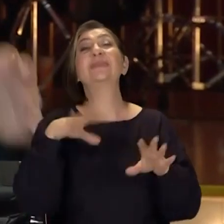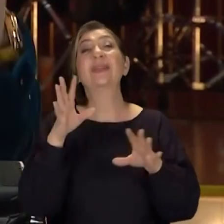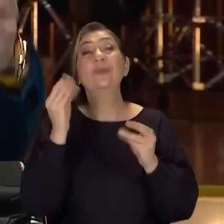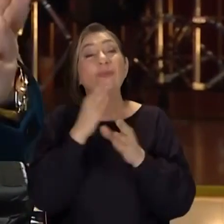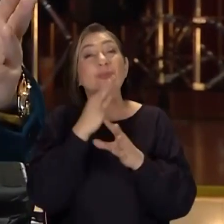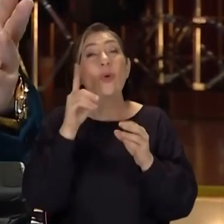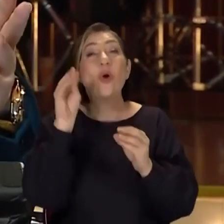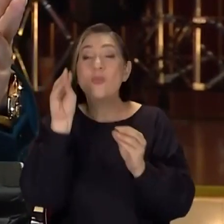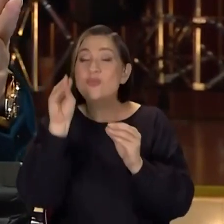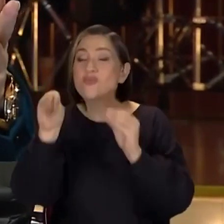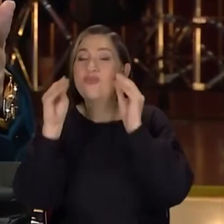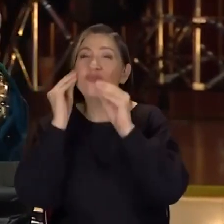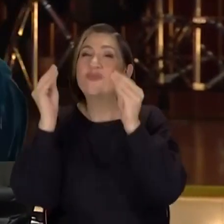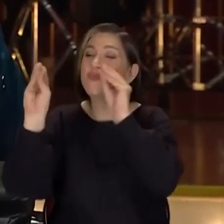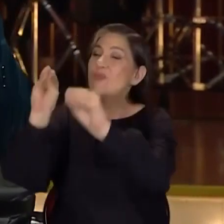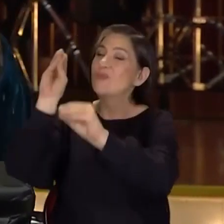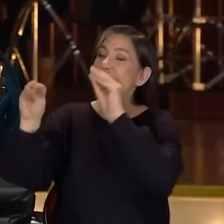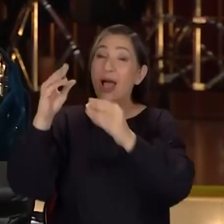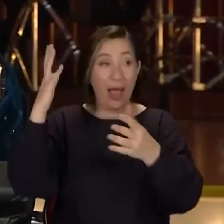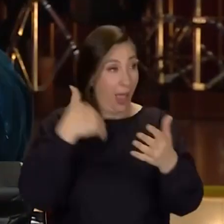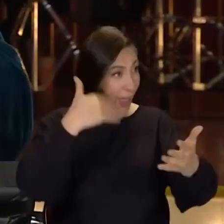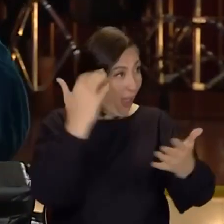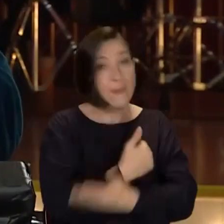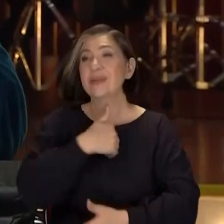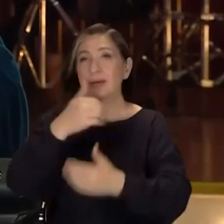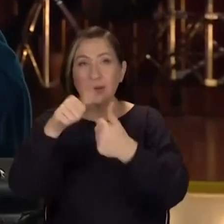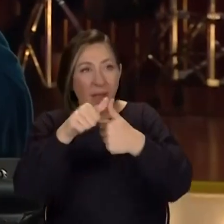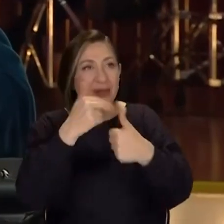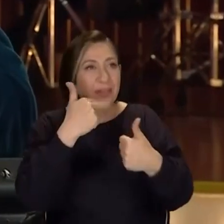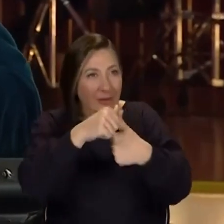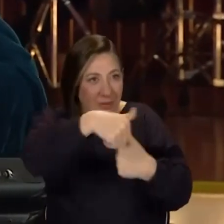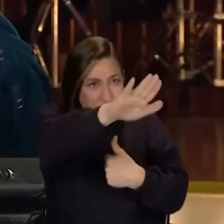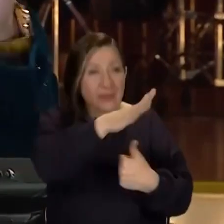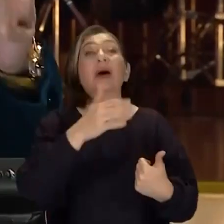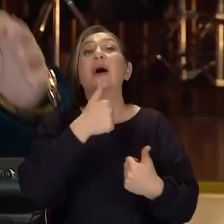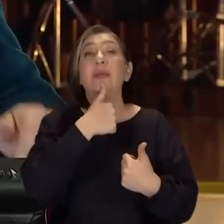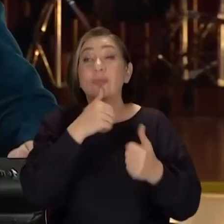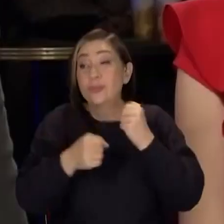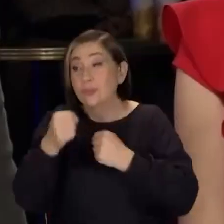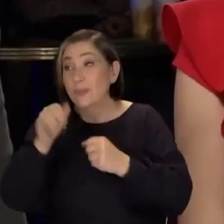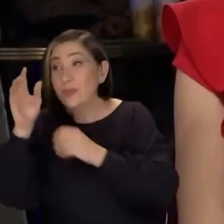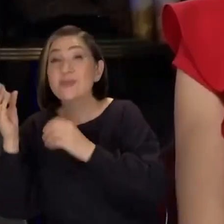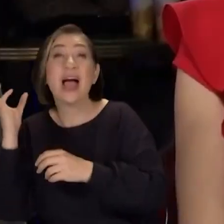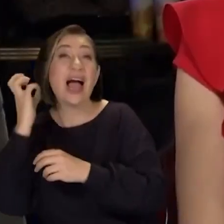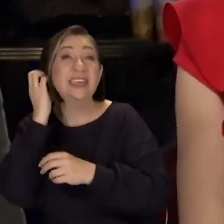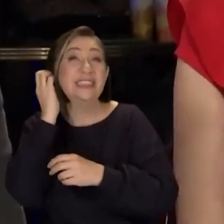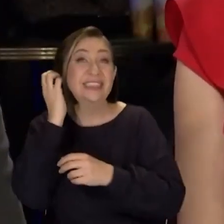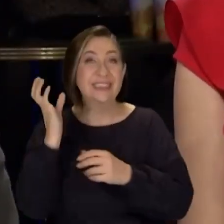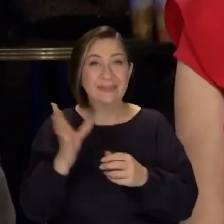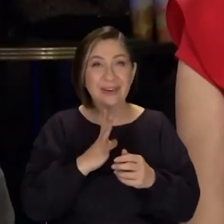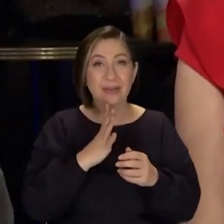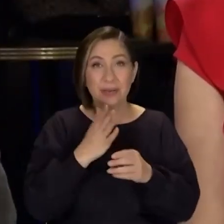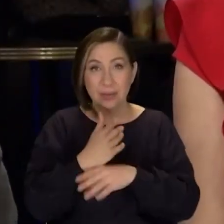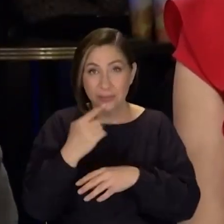mutlu, onu öpüyor herkes. Kazanan onu öpüyor. Git karını öp diyeyim, orada eşin var. Hayır. Kulağımı ısıran var. Evet.